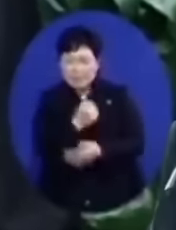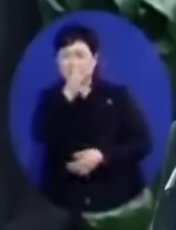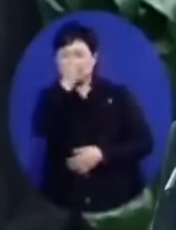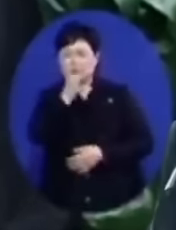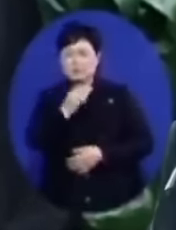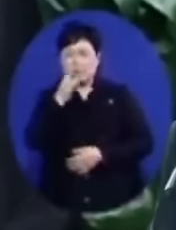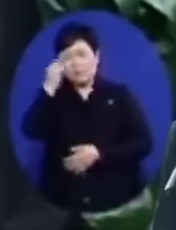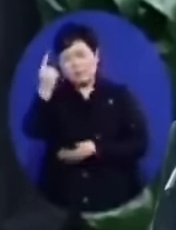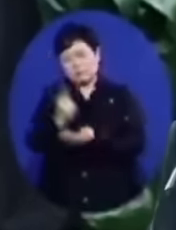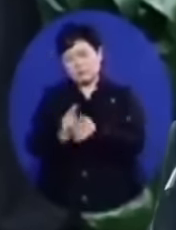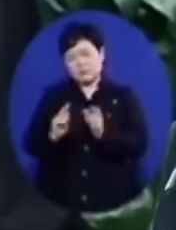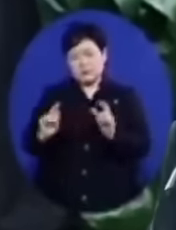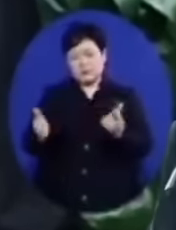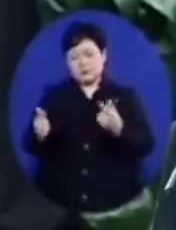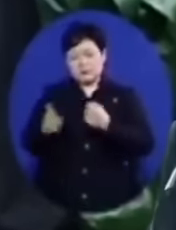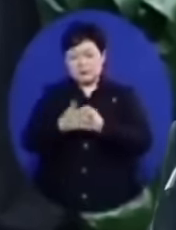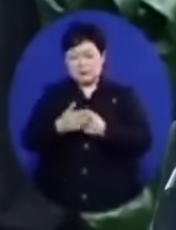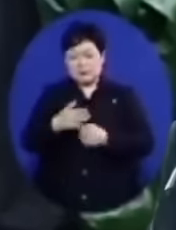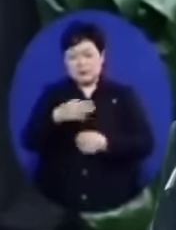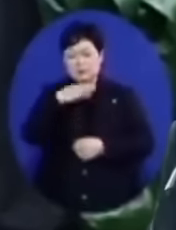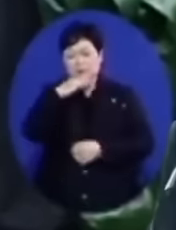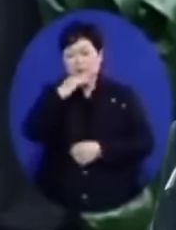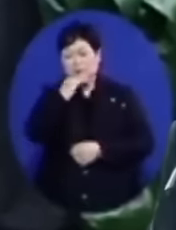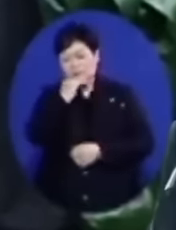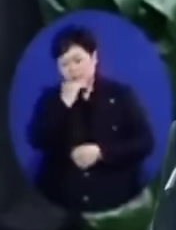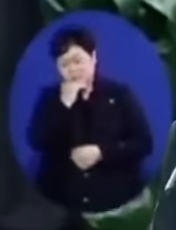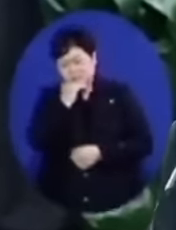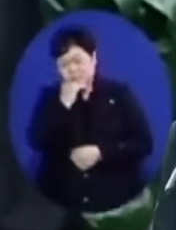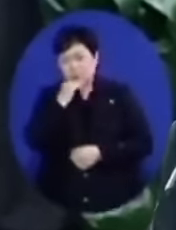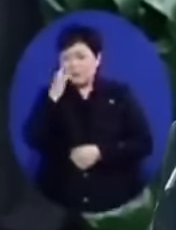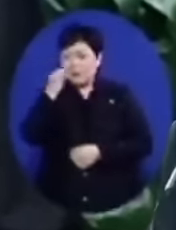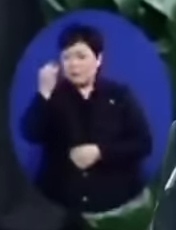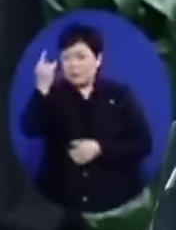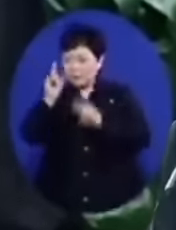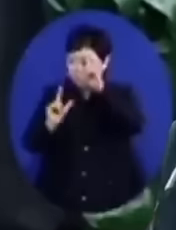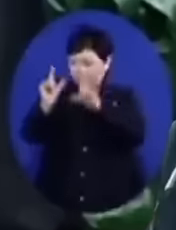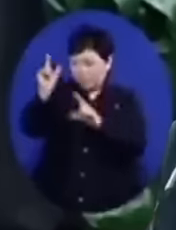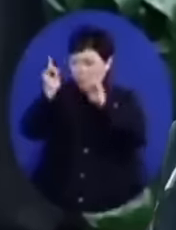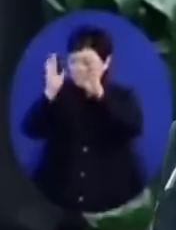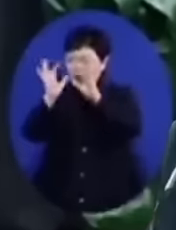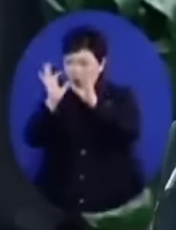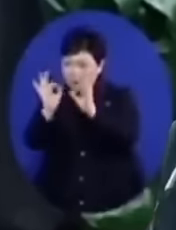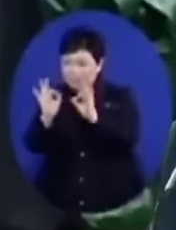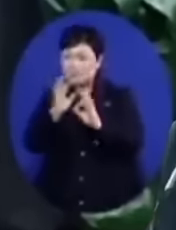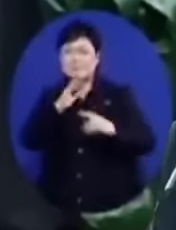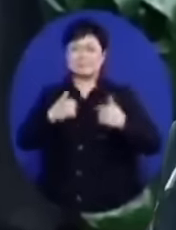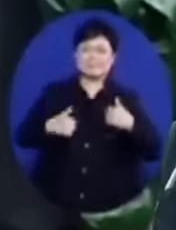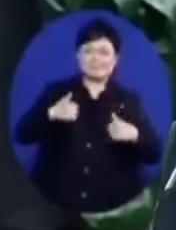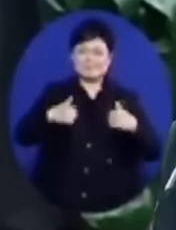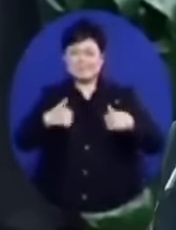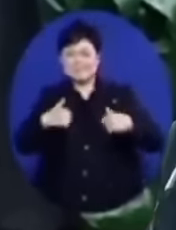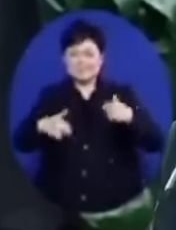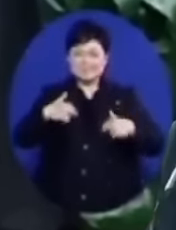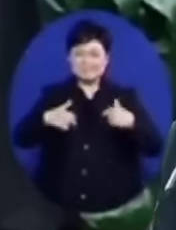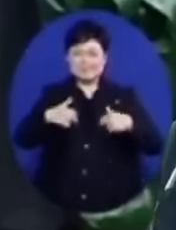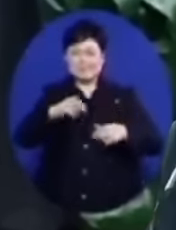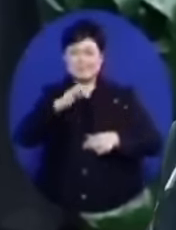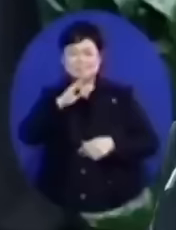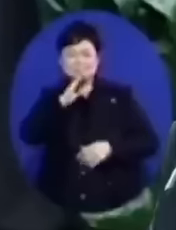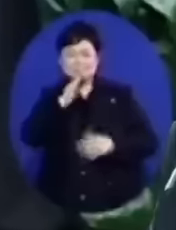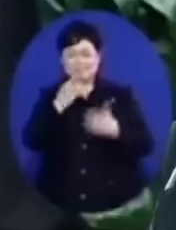어머니는 오지 아니하시고, 그러다가 어머니가 오는 모습을 바라보면 얼마나 기쁘고 즐겁든지 말로 다 할 수